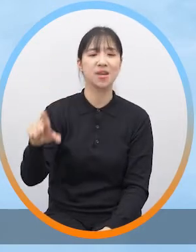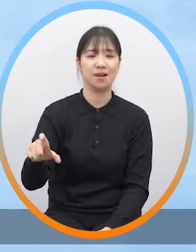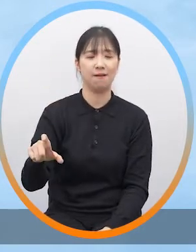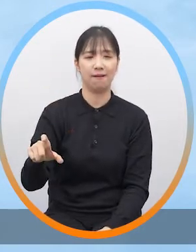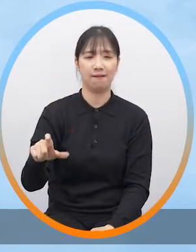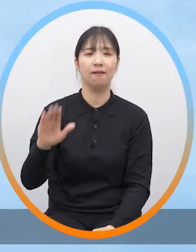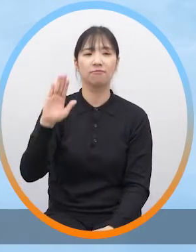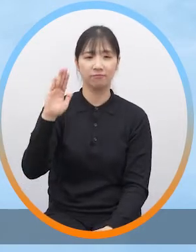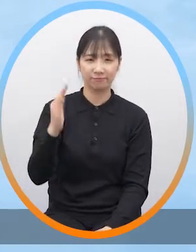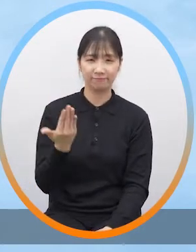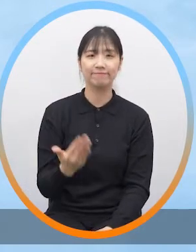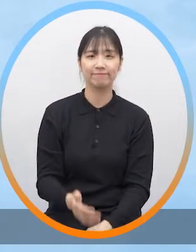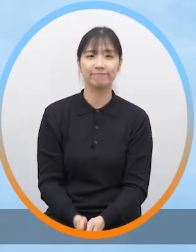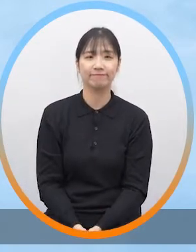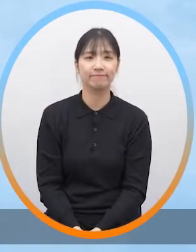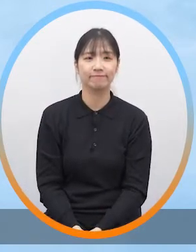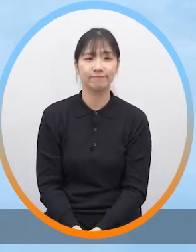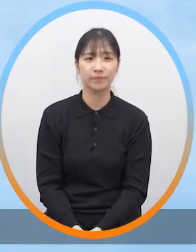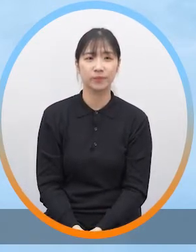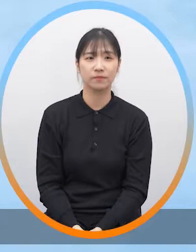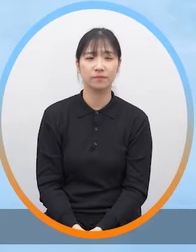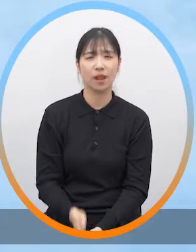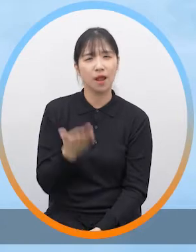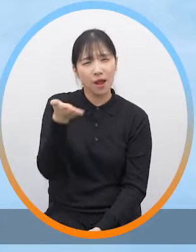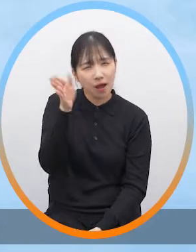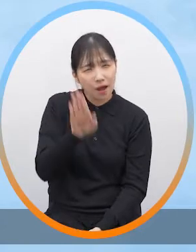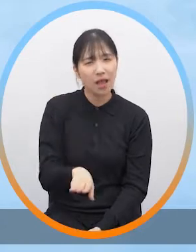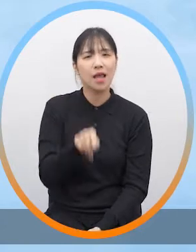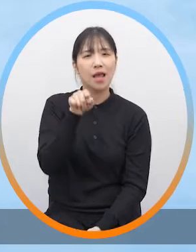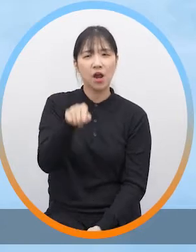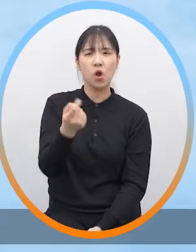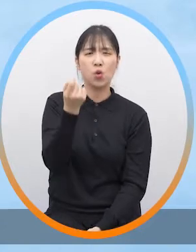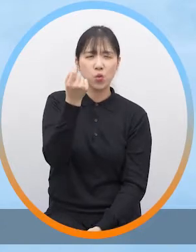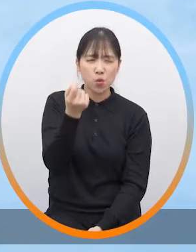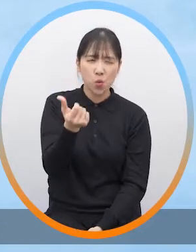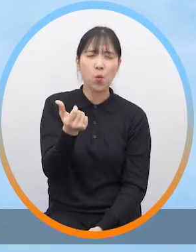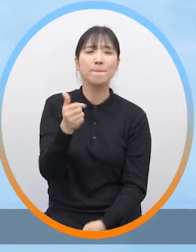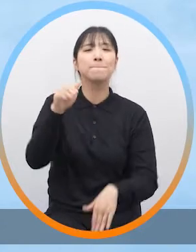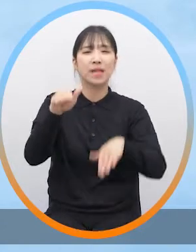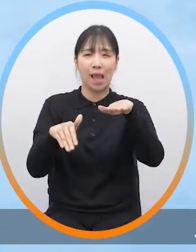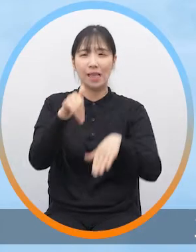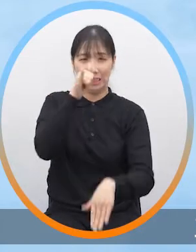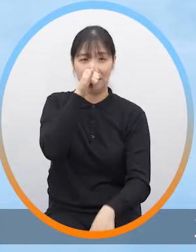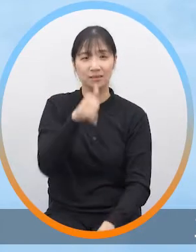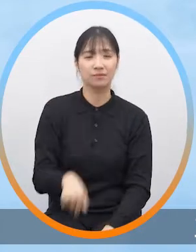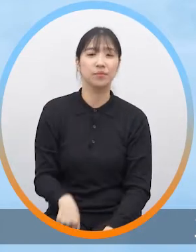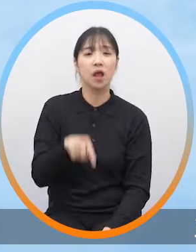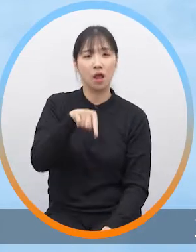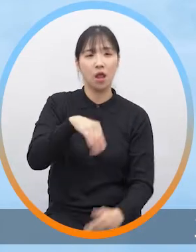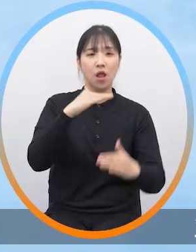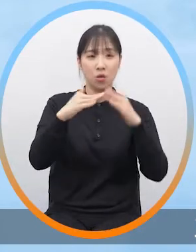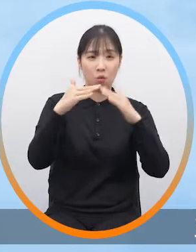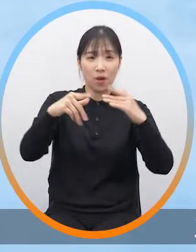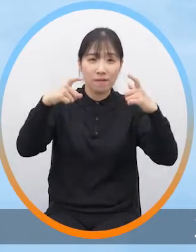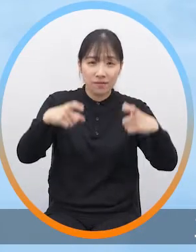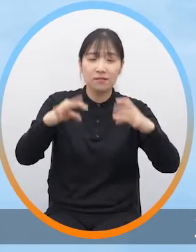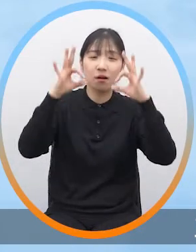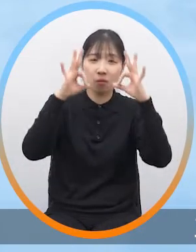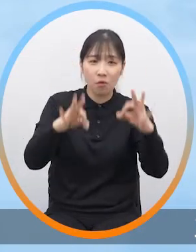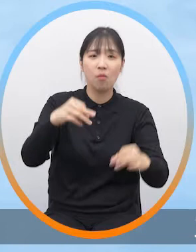더 우위에 차지하게 됩니다. 근데 반면 그것도 약간의 미묘한 차이가 있는데요. 호남 같은